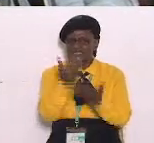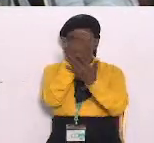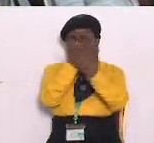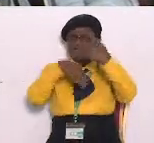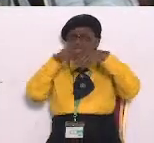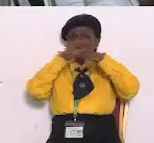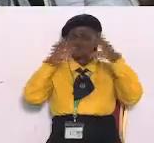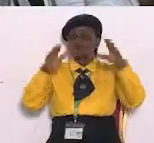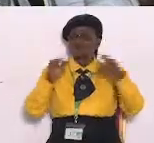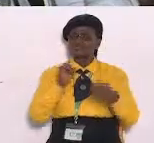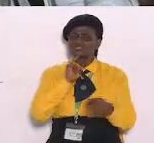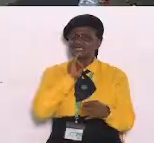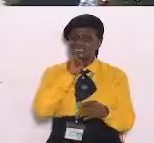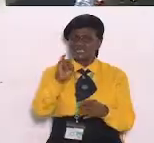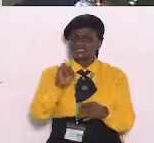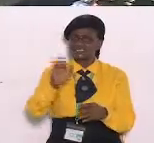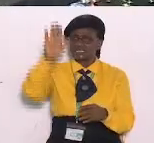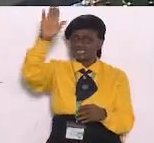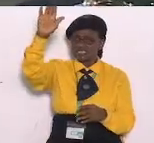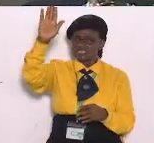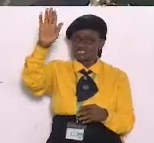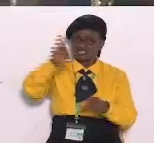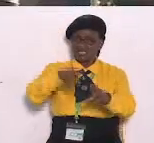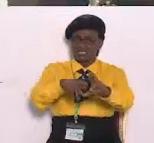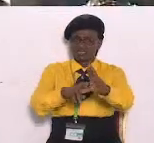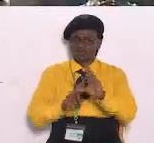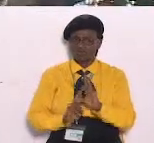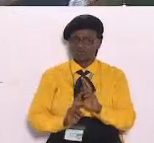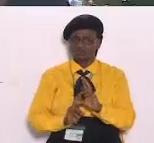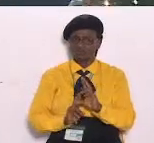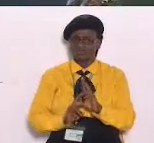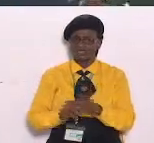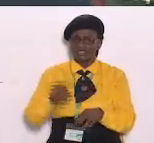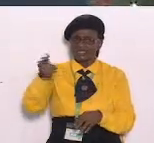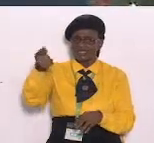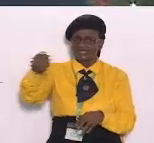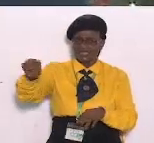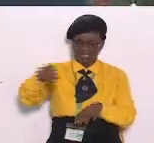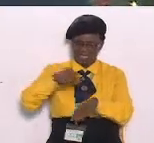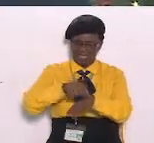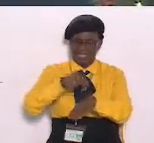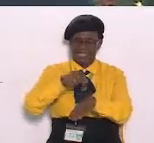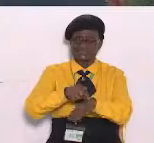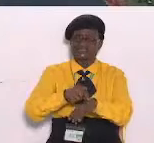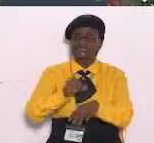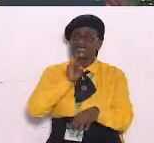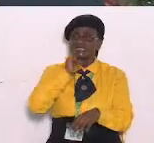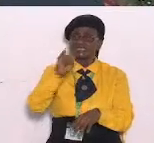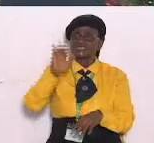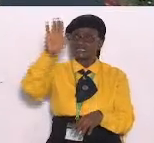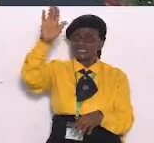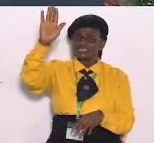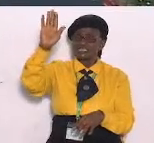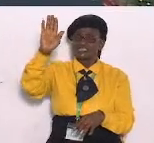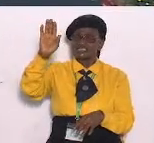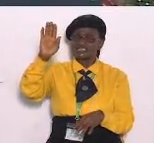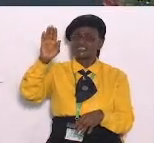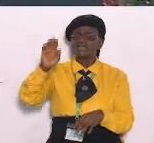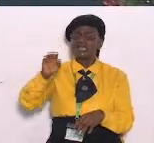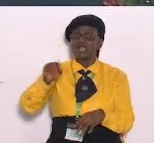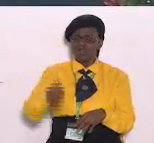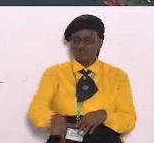dire que les cieux sont son trône et la terre est sont